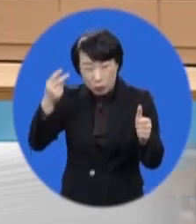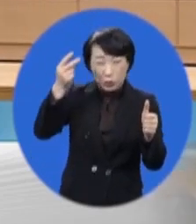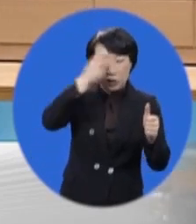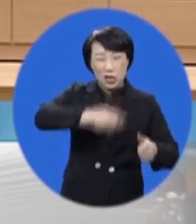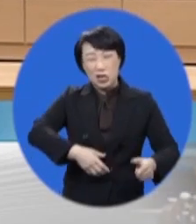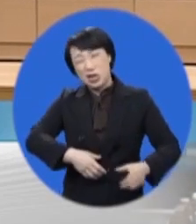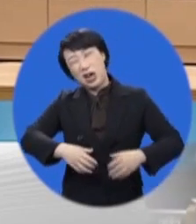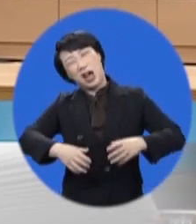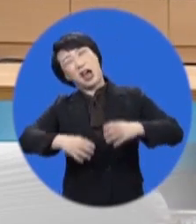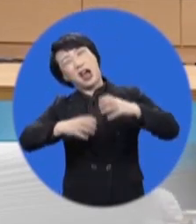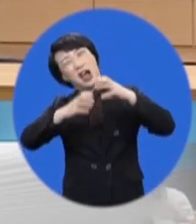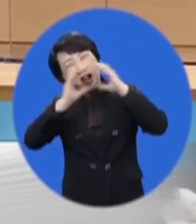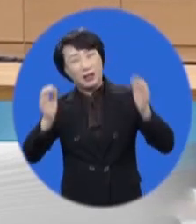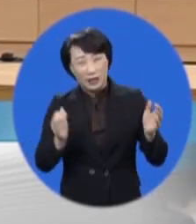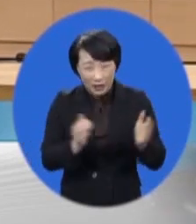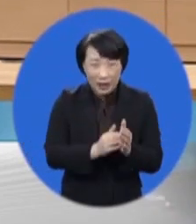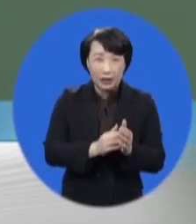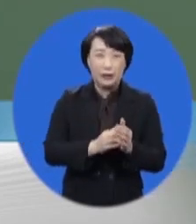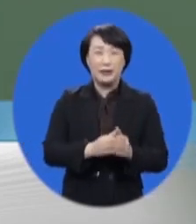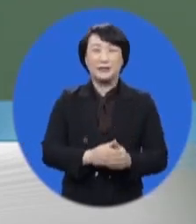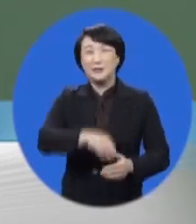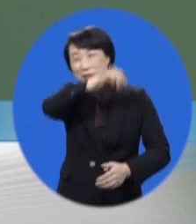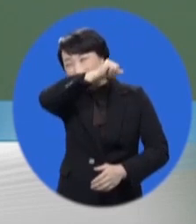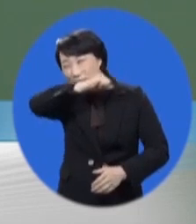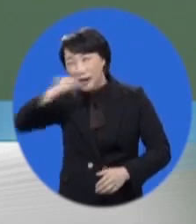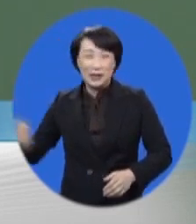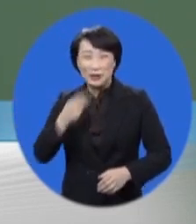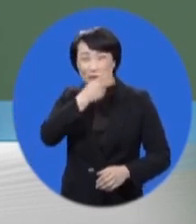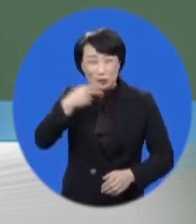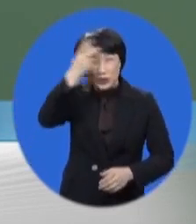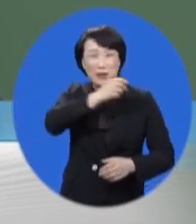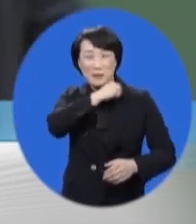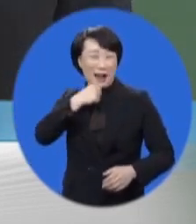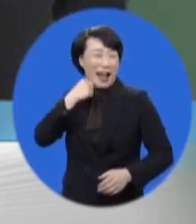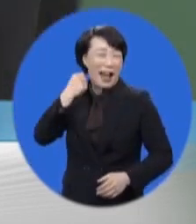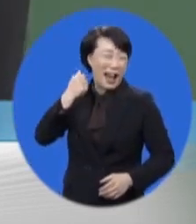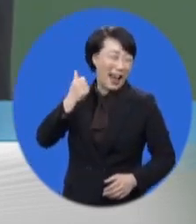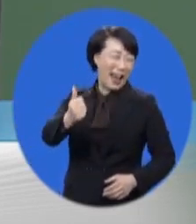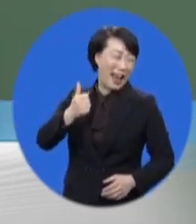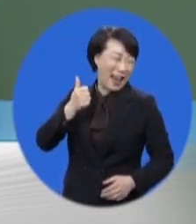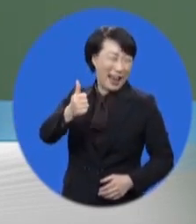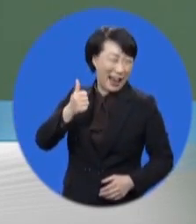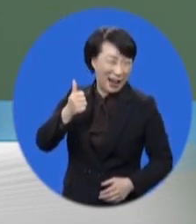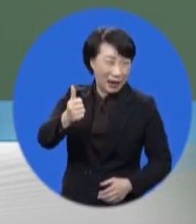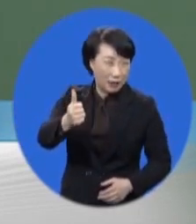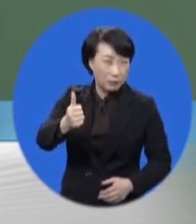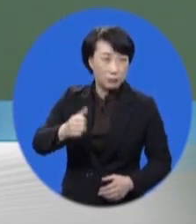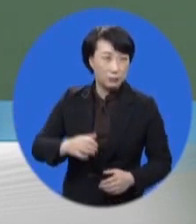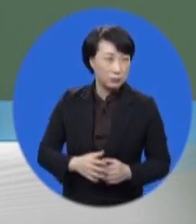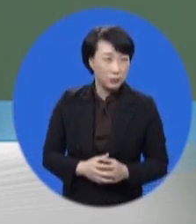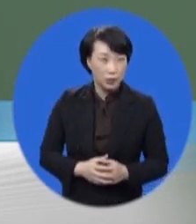팍 퍼먹었습니다. 이야, 술맛이 이렇게 좋으냐? 참